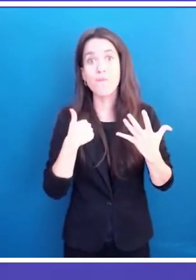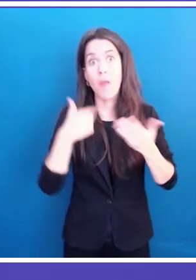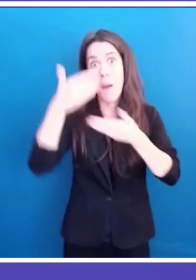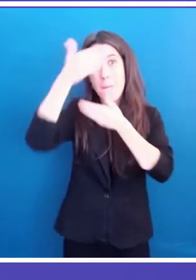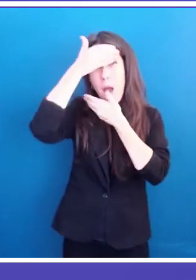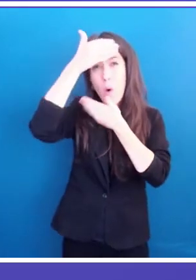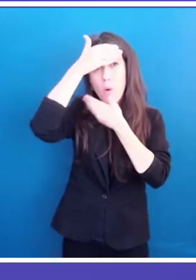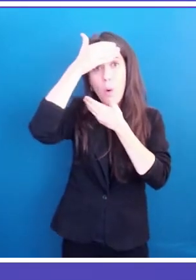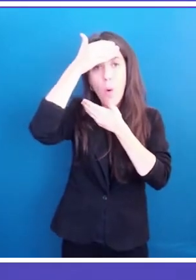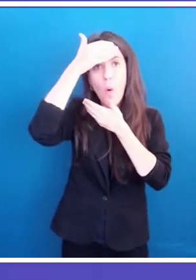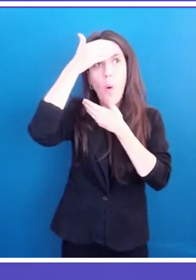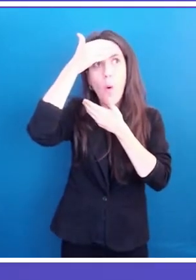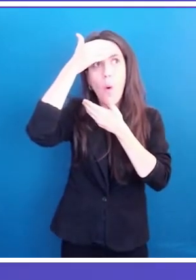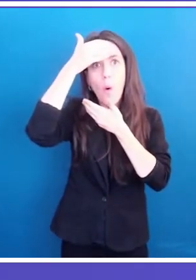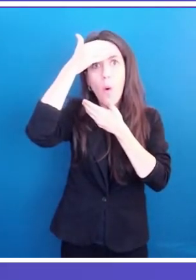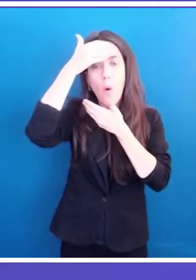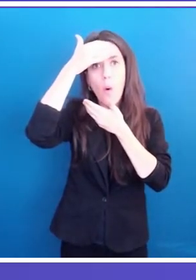أصل 149 بلدا،